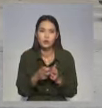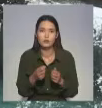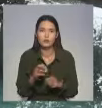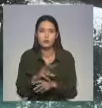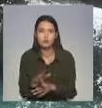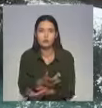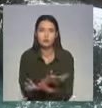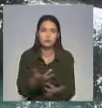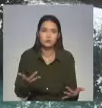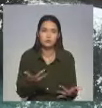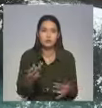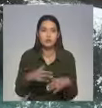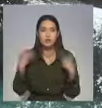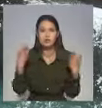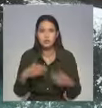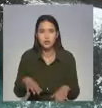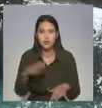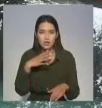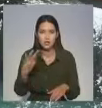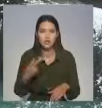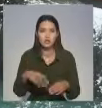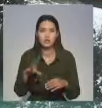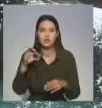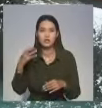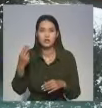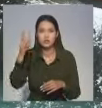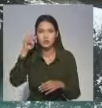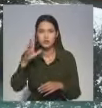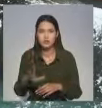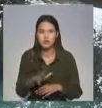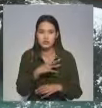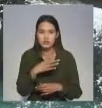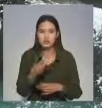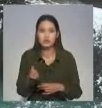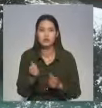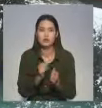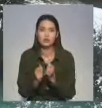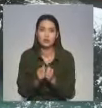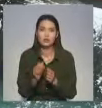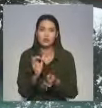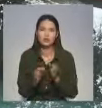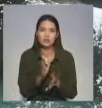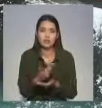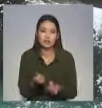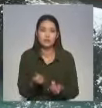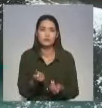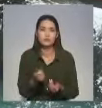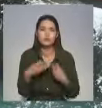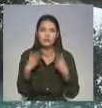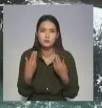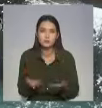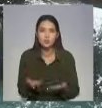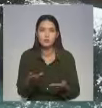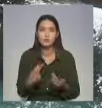водоснабжением. Без понятия, кто повесил, но это люди от отчаяния, видать, сделали, то есть, потому что уже терпеть нет ни возможности, то есть это не приготовить,